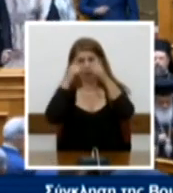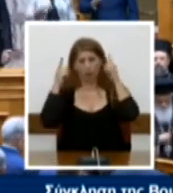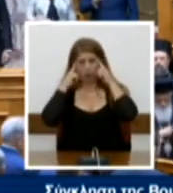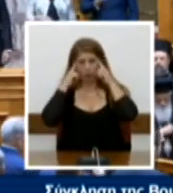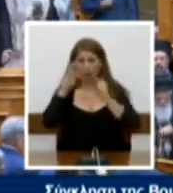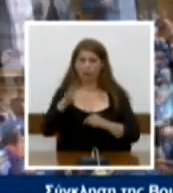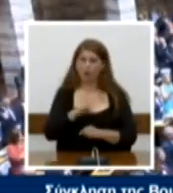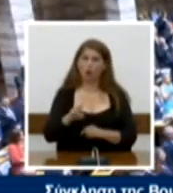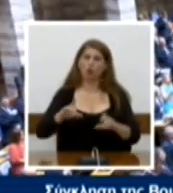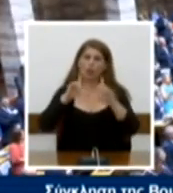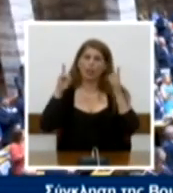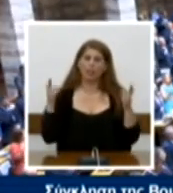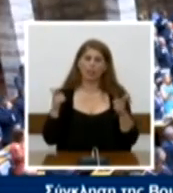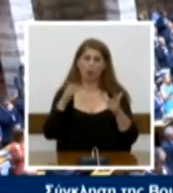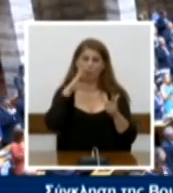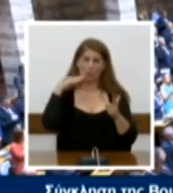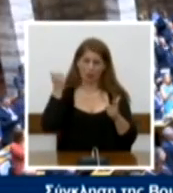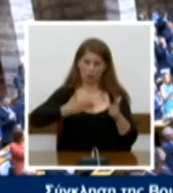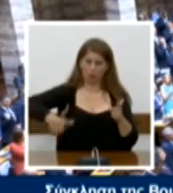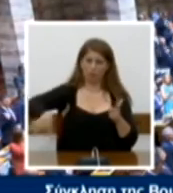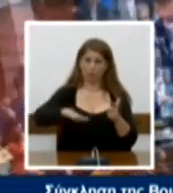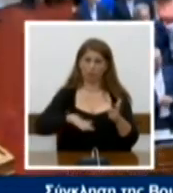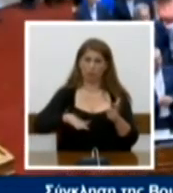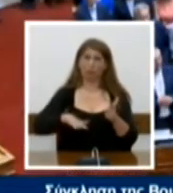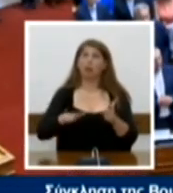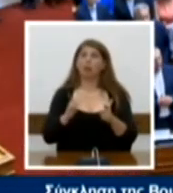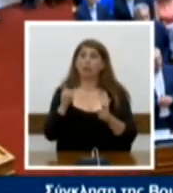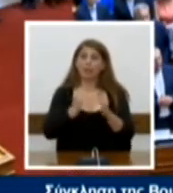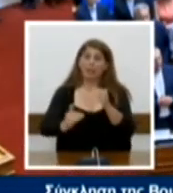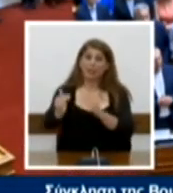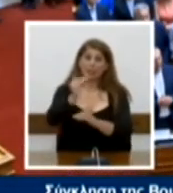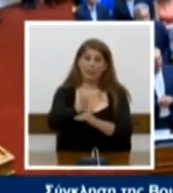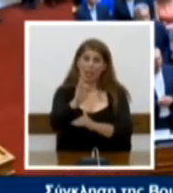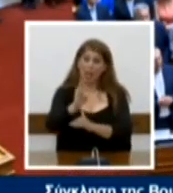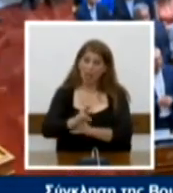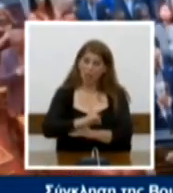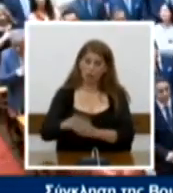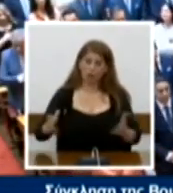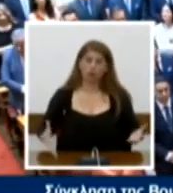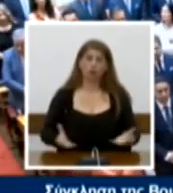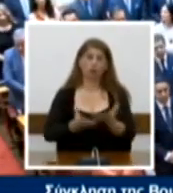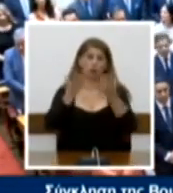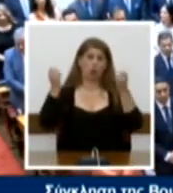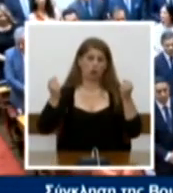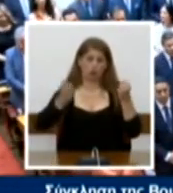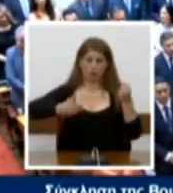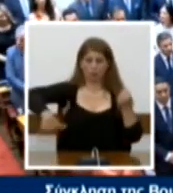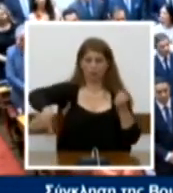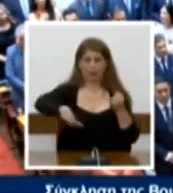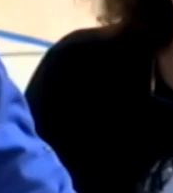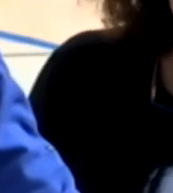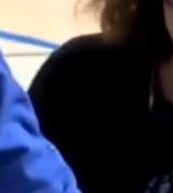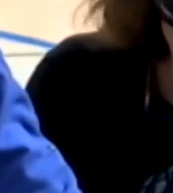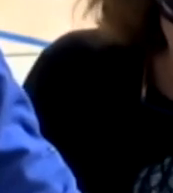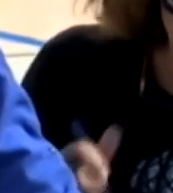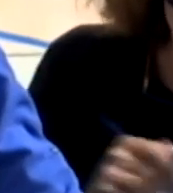Πατριωτικό Κίνημα Νίκη με 10 και η Πλεύση Ελευθερίας με 8 βουλευτές. Ελέησον και σώσον